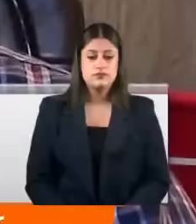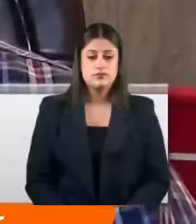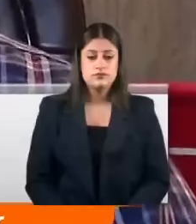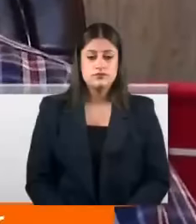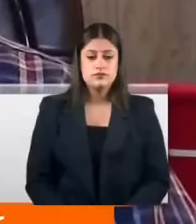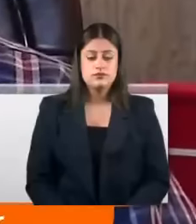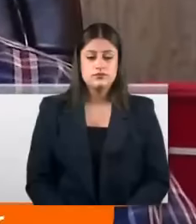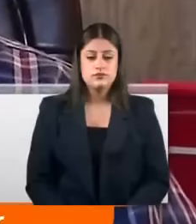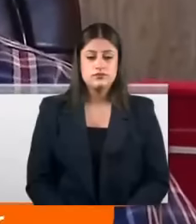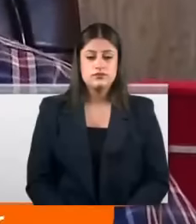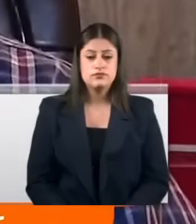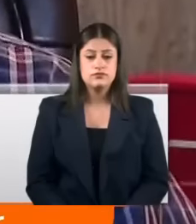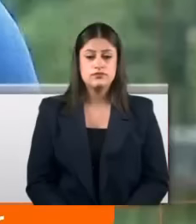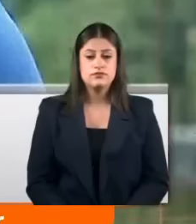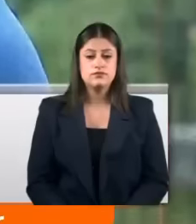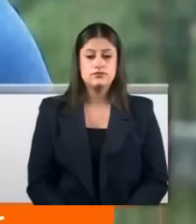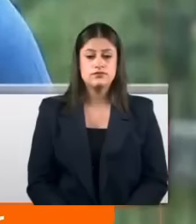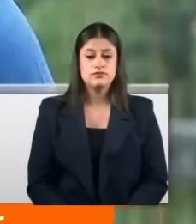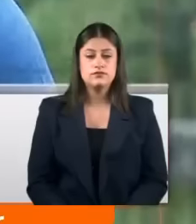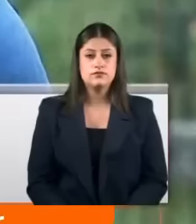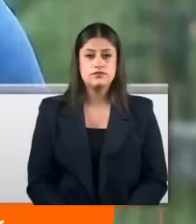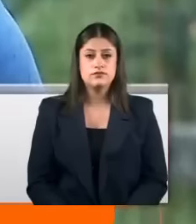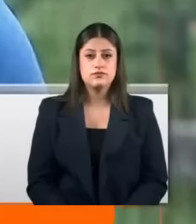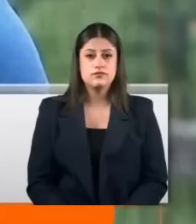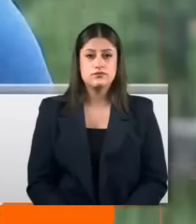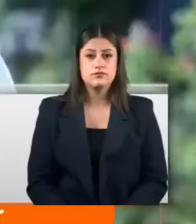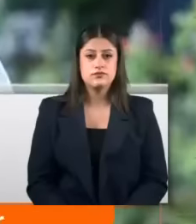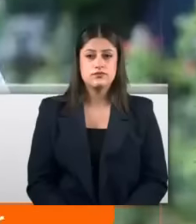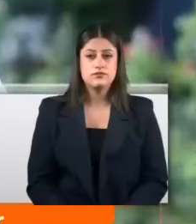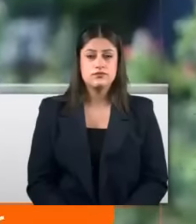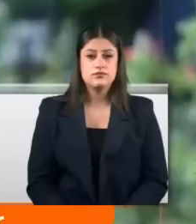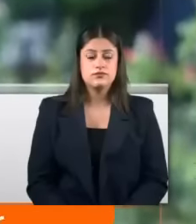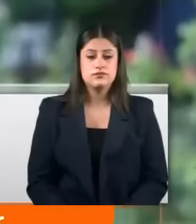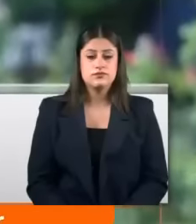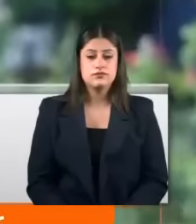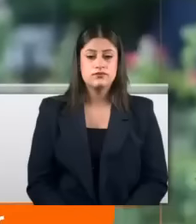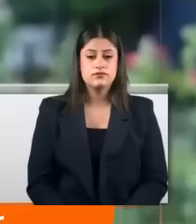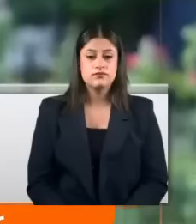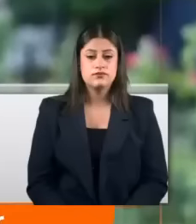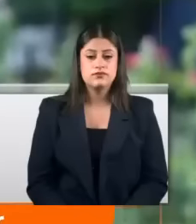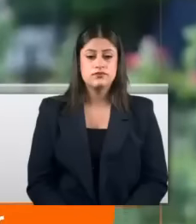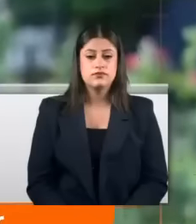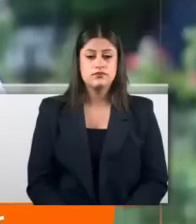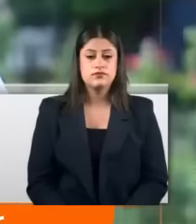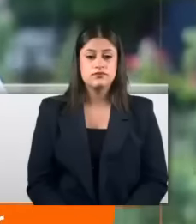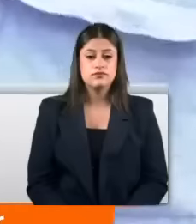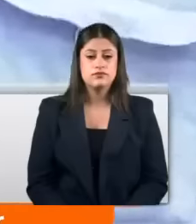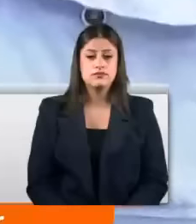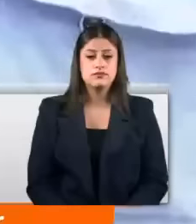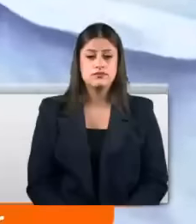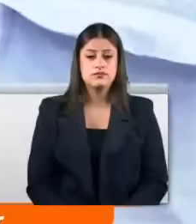Çok profesyonel bir dolandırıcıymış yani. Öyle bir mağdur durumlara düştüm, neler çektim ben. Hem Bursa hem de Manisa'da şu anda